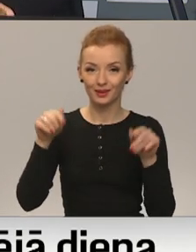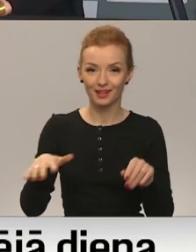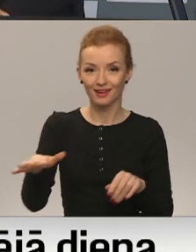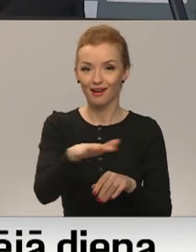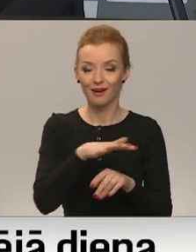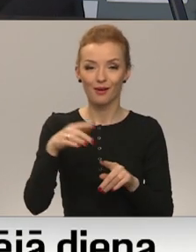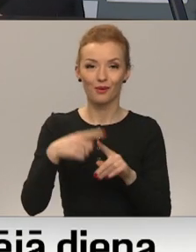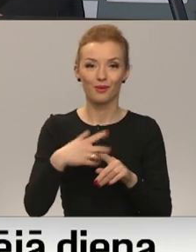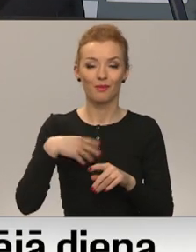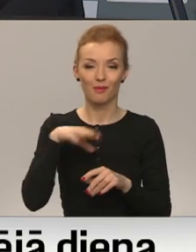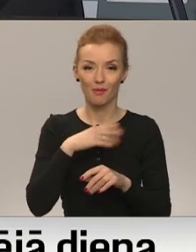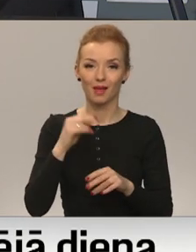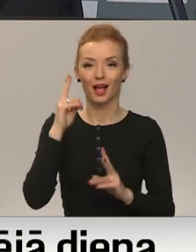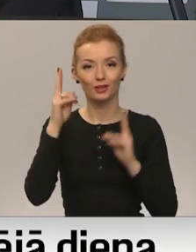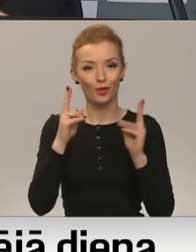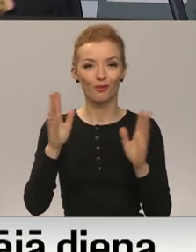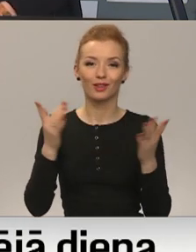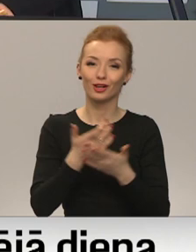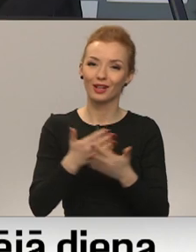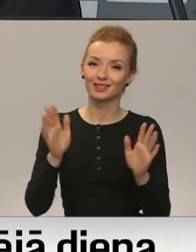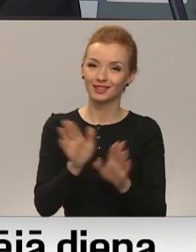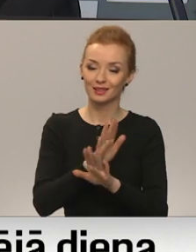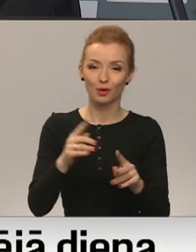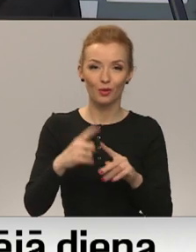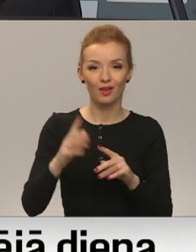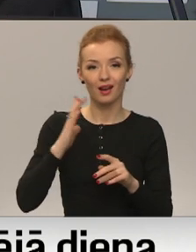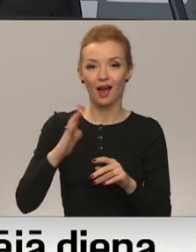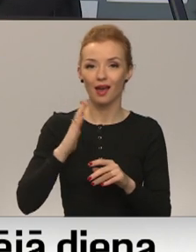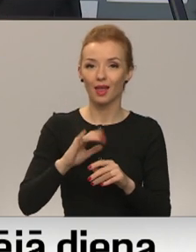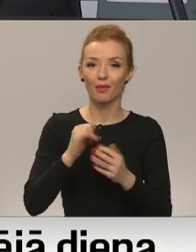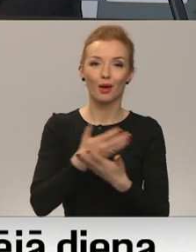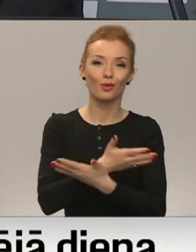mēs ļoti gaidām ikvienu ziedojumu joprojām līdz pat